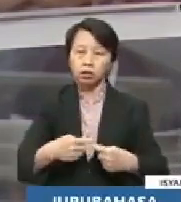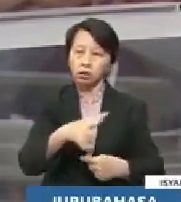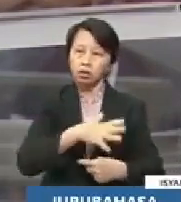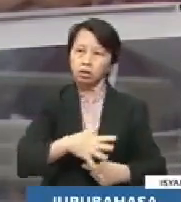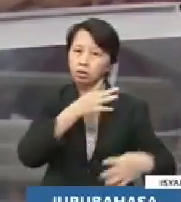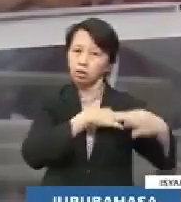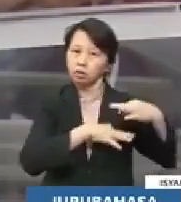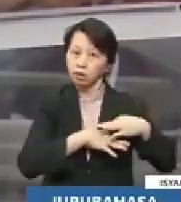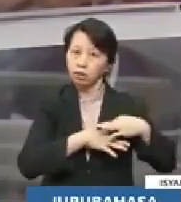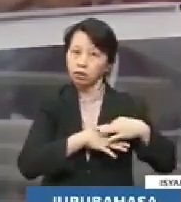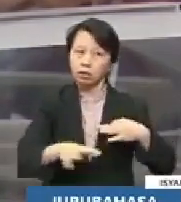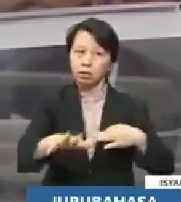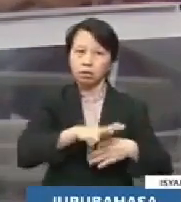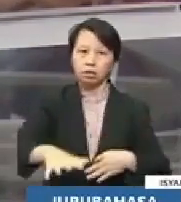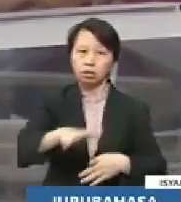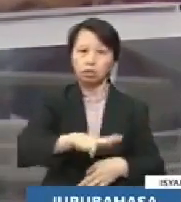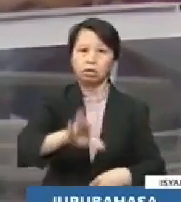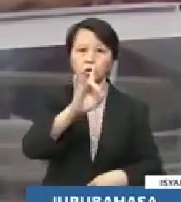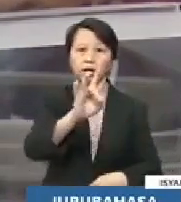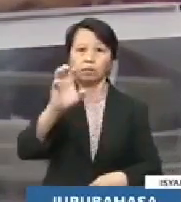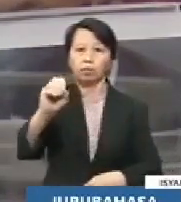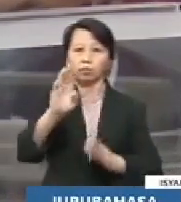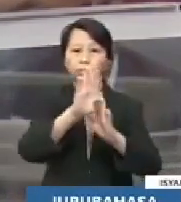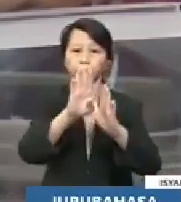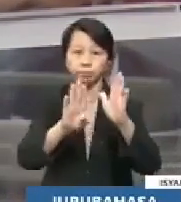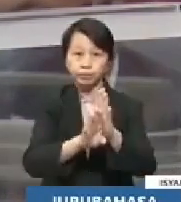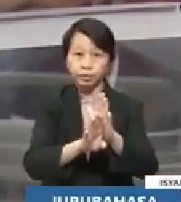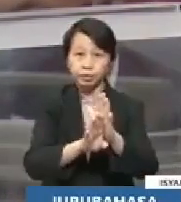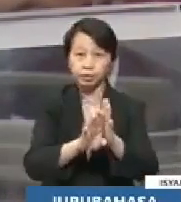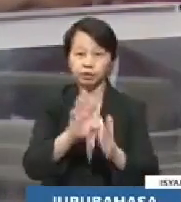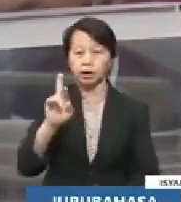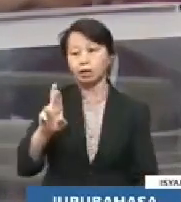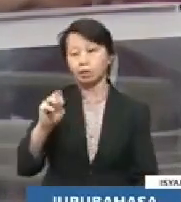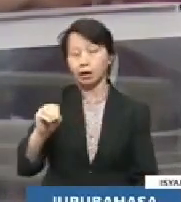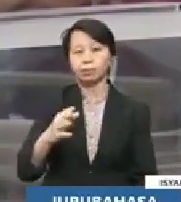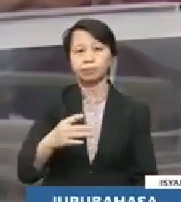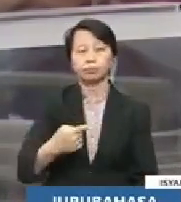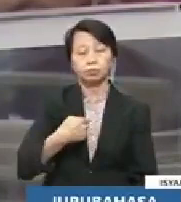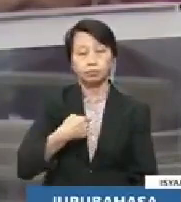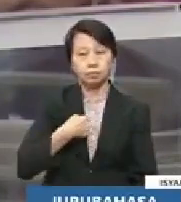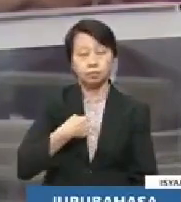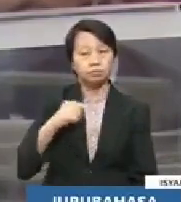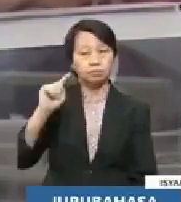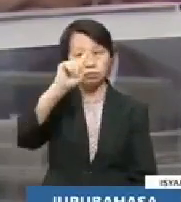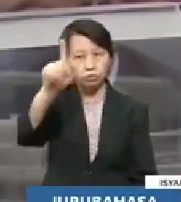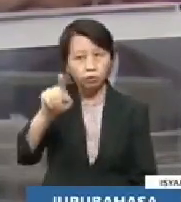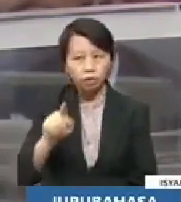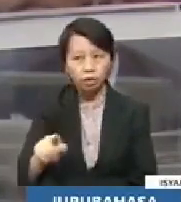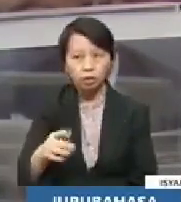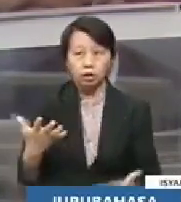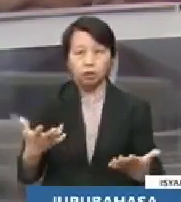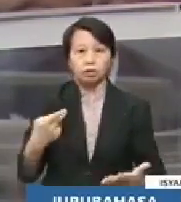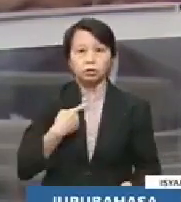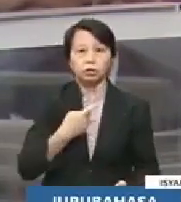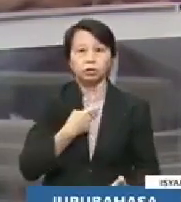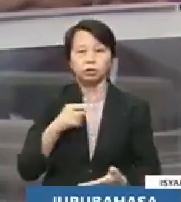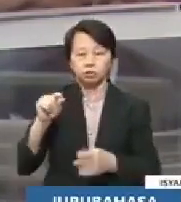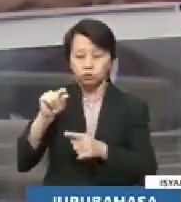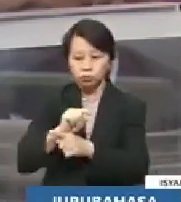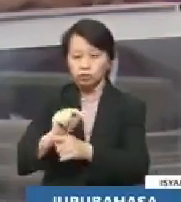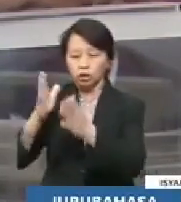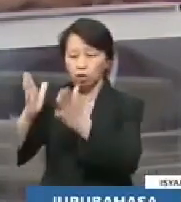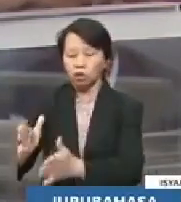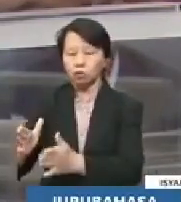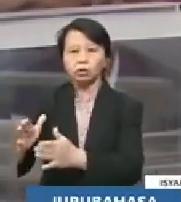lingkungan 89 Ringgit soalan kita ialah kita menggunakan urang